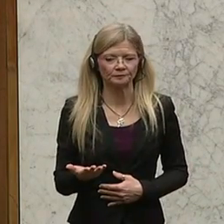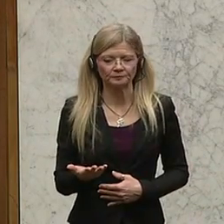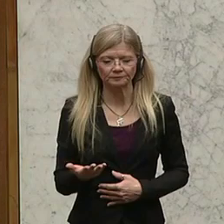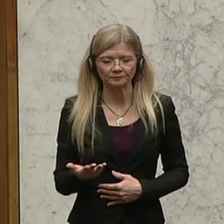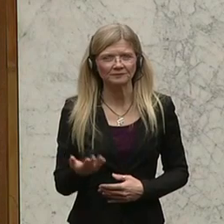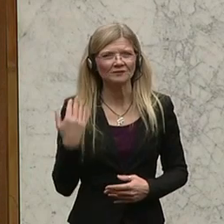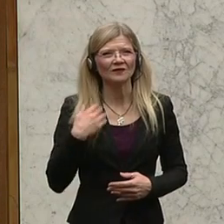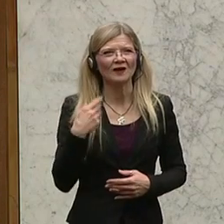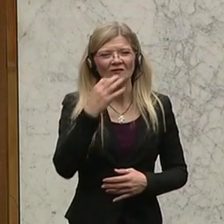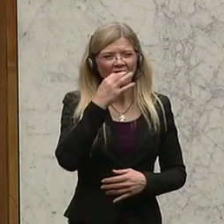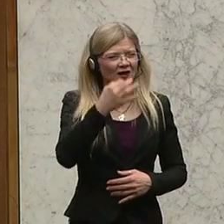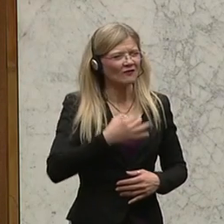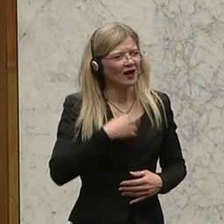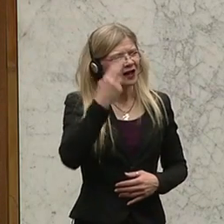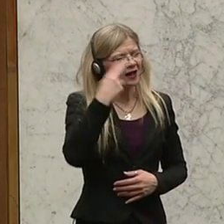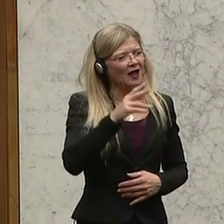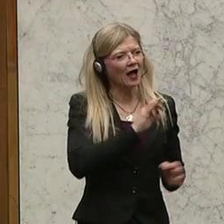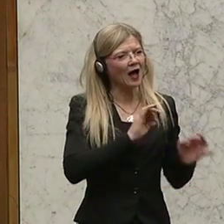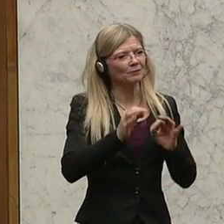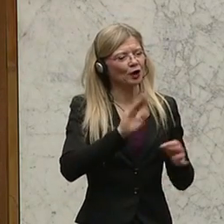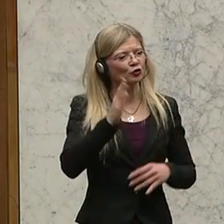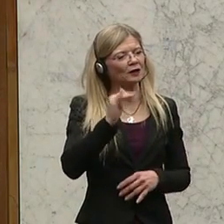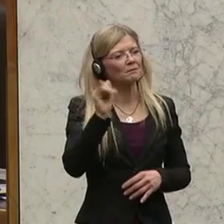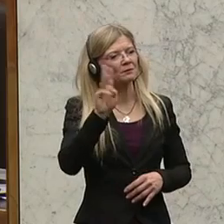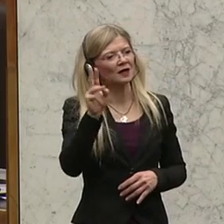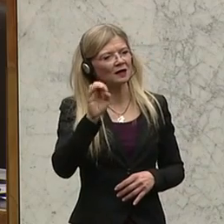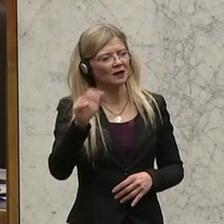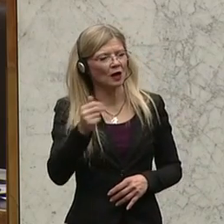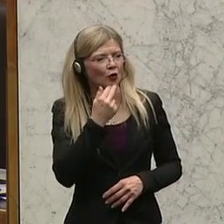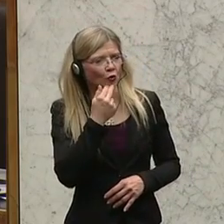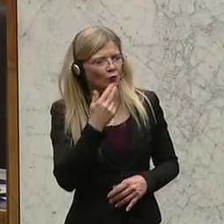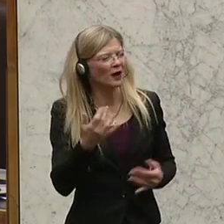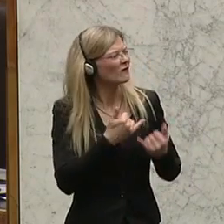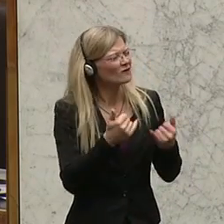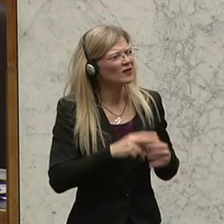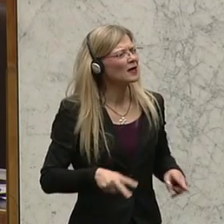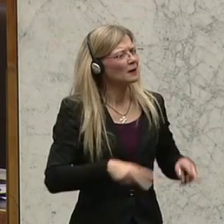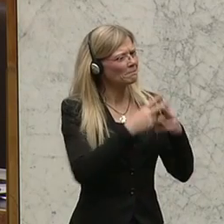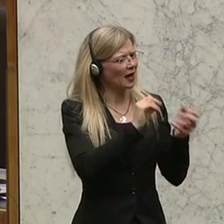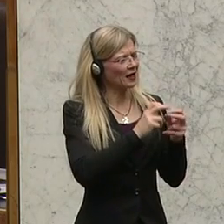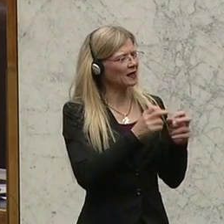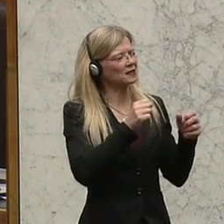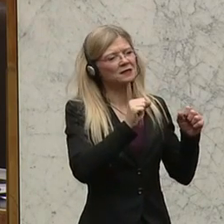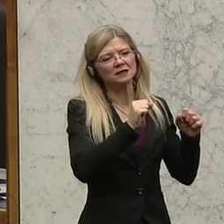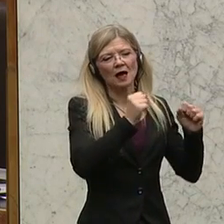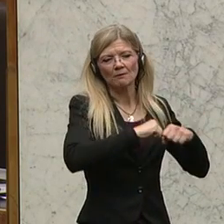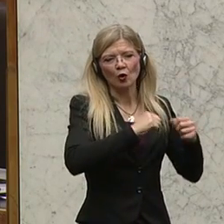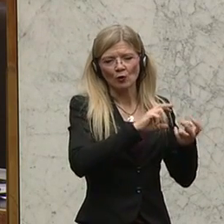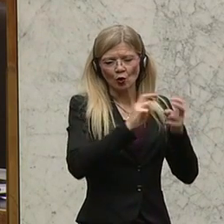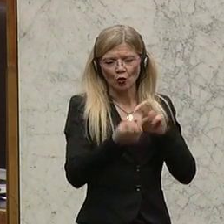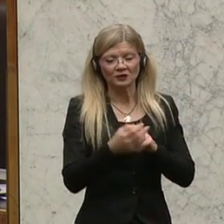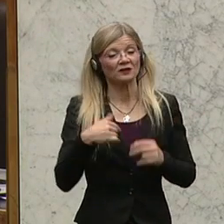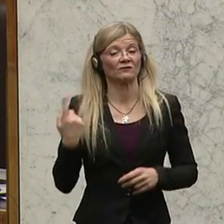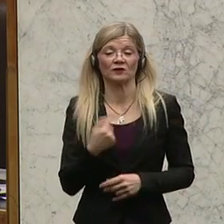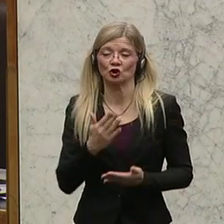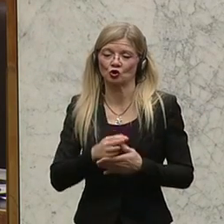auf die Frage von Herrn Abgeordneten Birkelhofer, wie ist die konkrete Umsetzung des Paris-Abkommens? Wir haben schon sehr früh damit begonnen. Auch